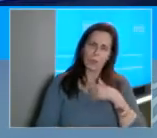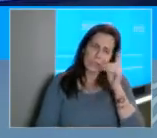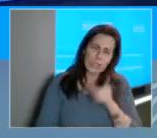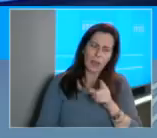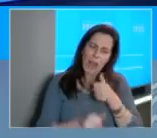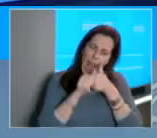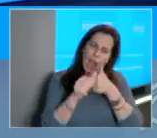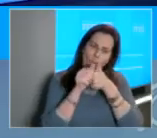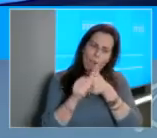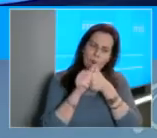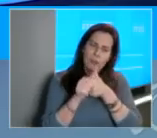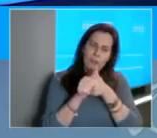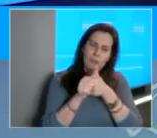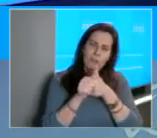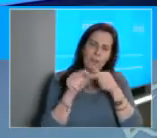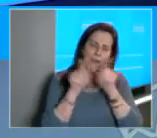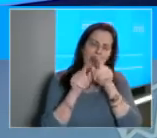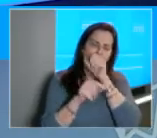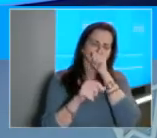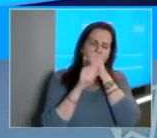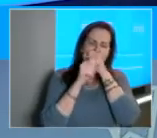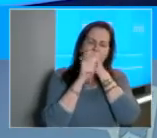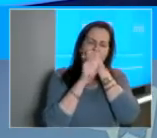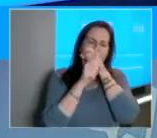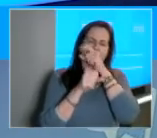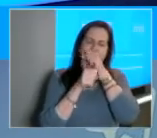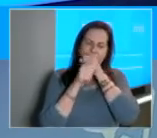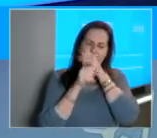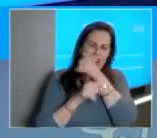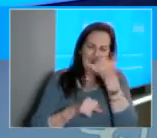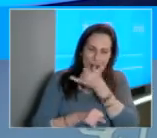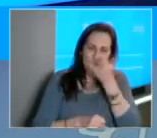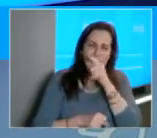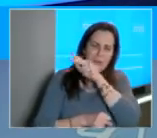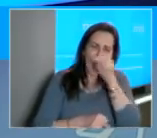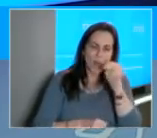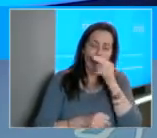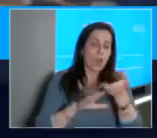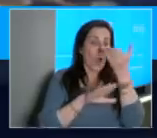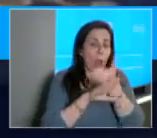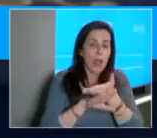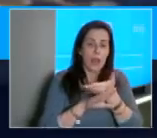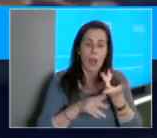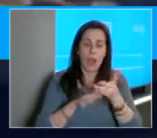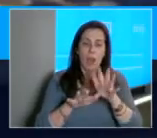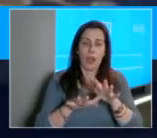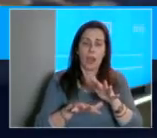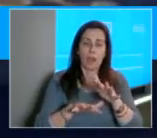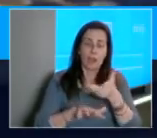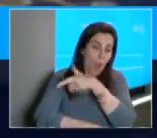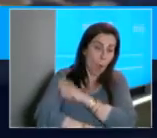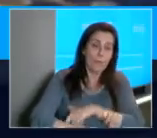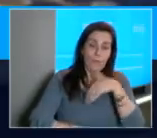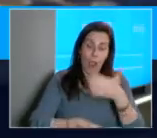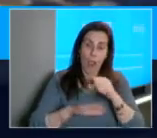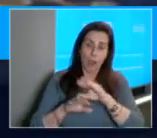צריכים לעקוב כפי שאנחנו עושים כל פעם שהנושא עולה למועצת הביטחון, ולאחר